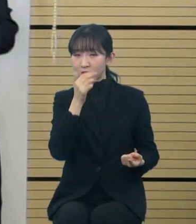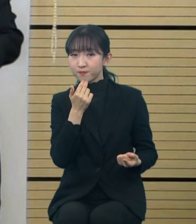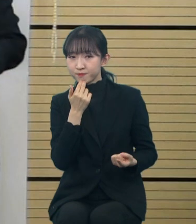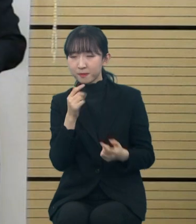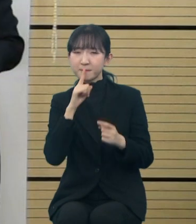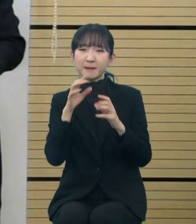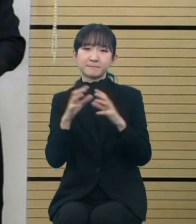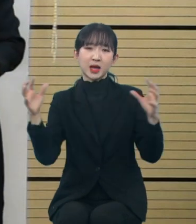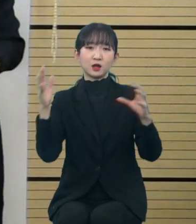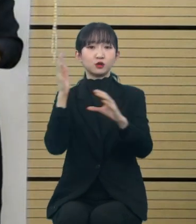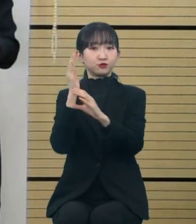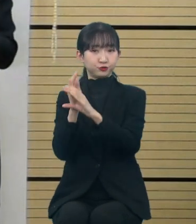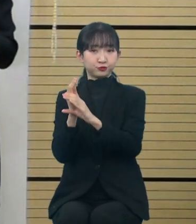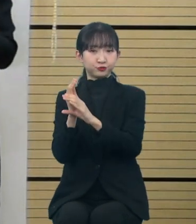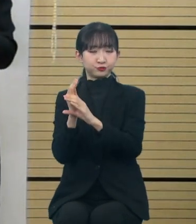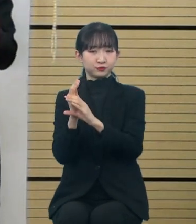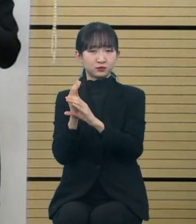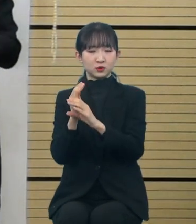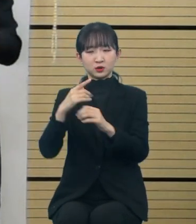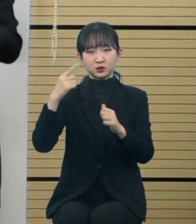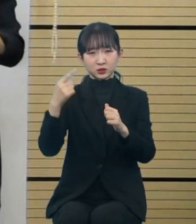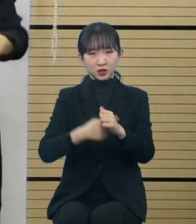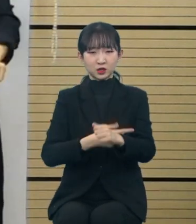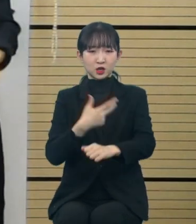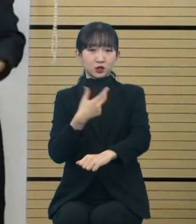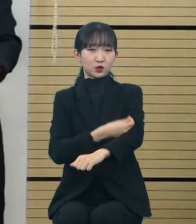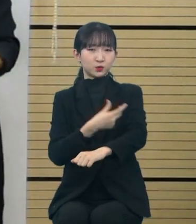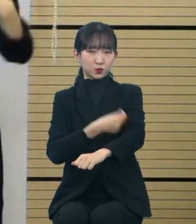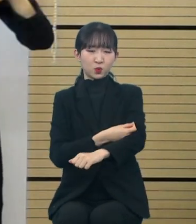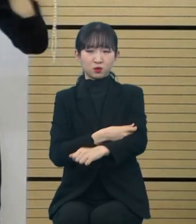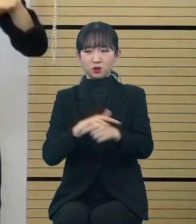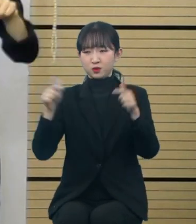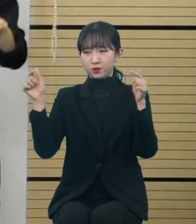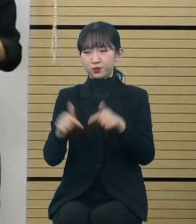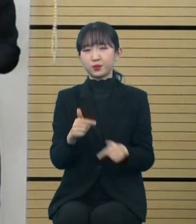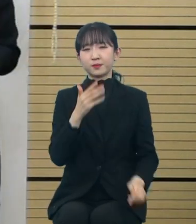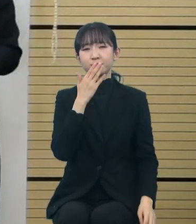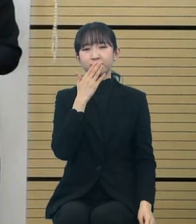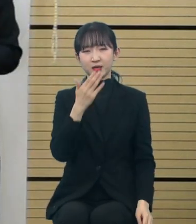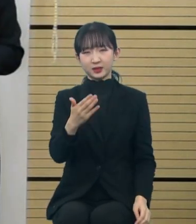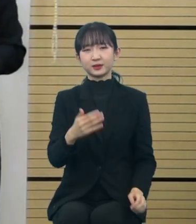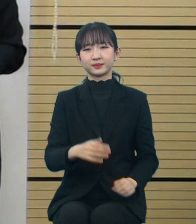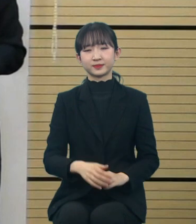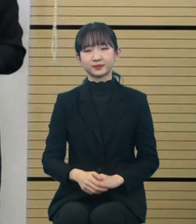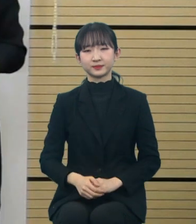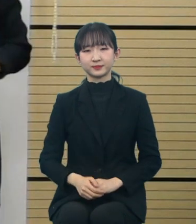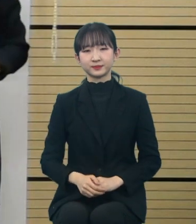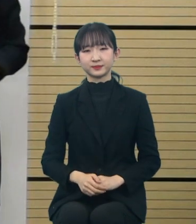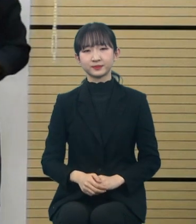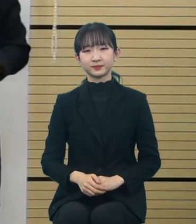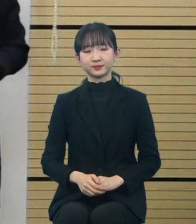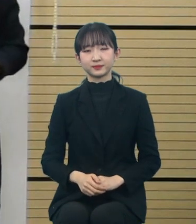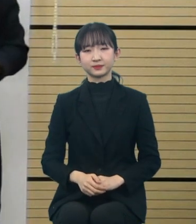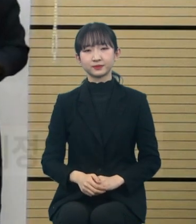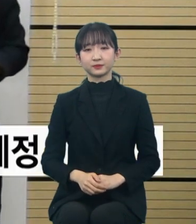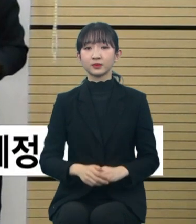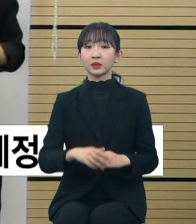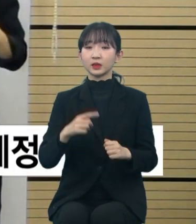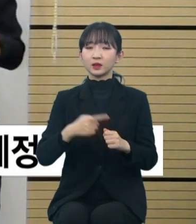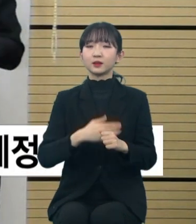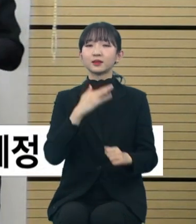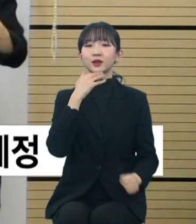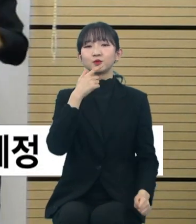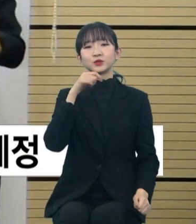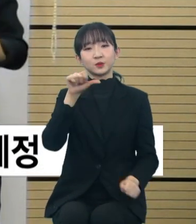의료인의 백신 수용성을 떨어뜨려 접종률을 저하시킬 우려가 있다고 판단하였습니다. 이에 따라